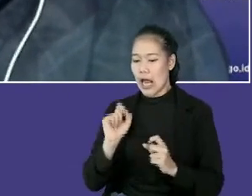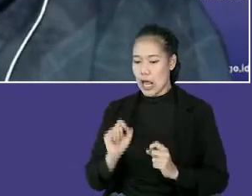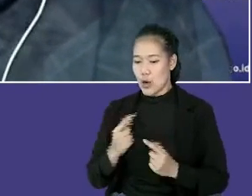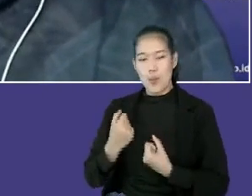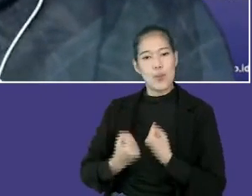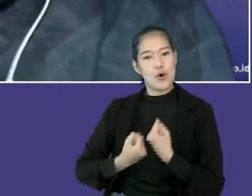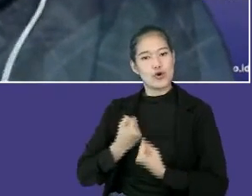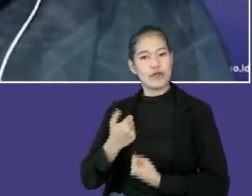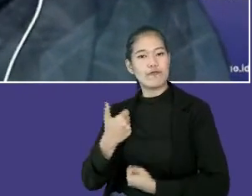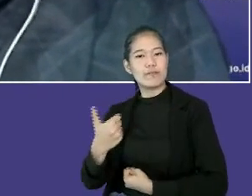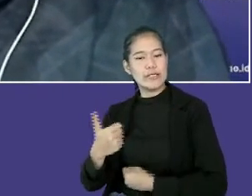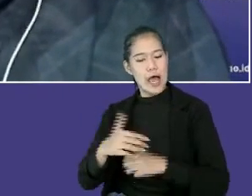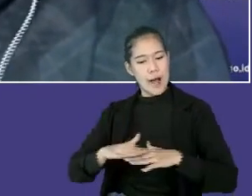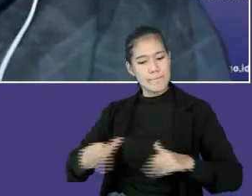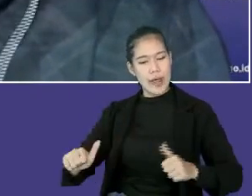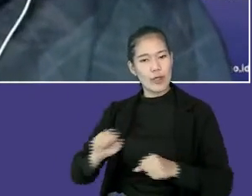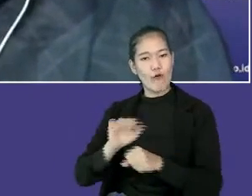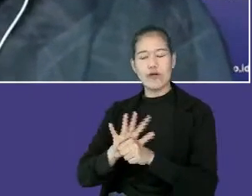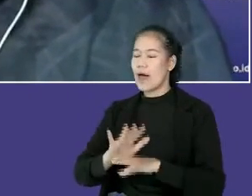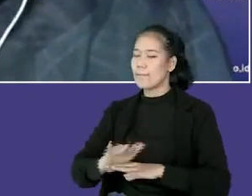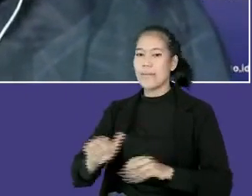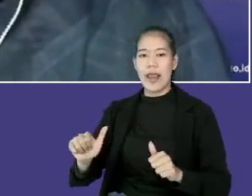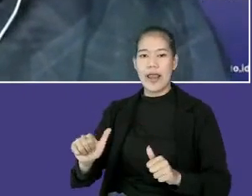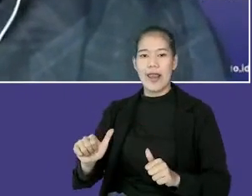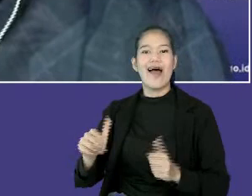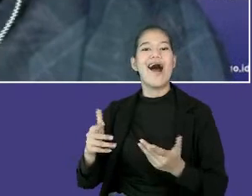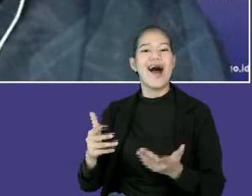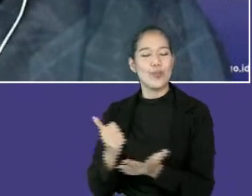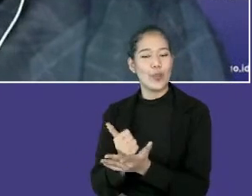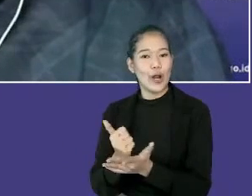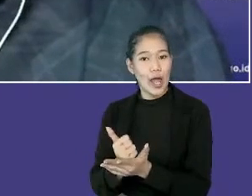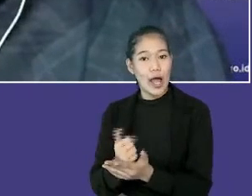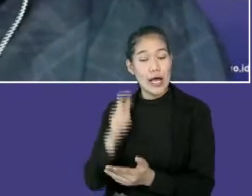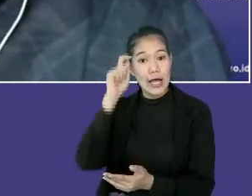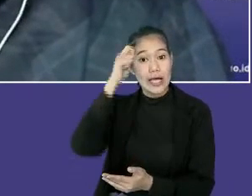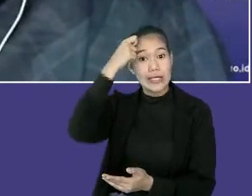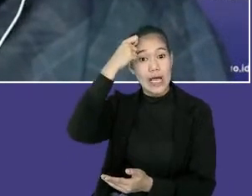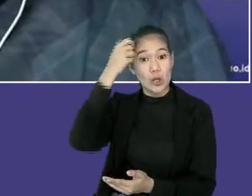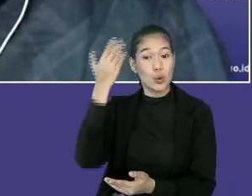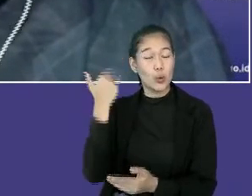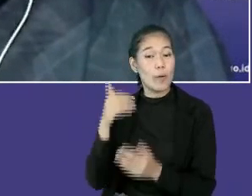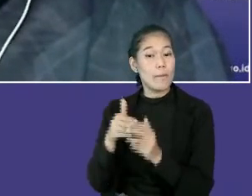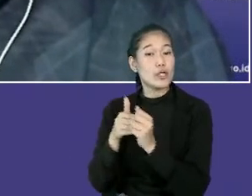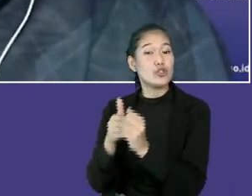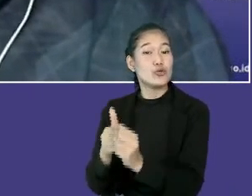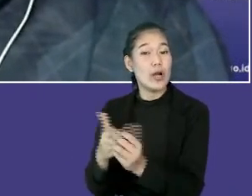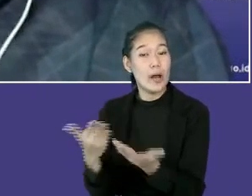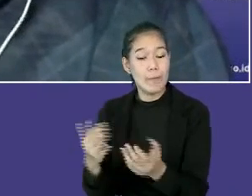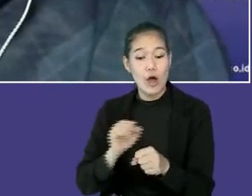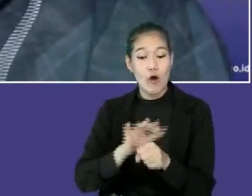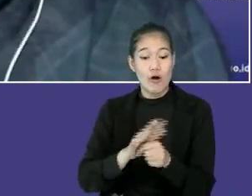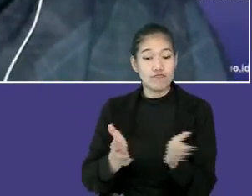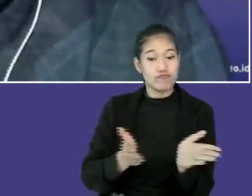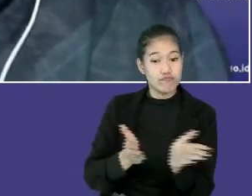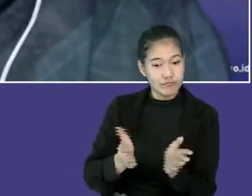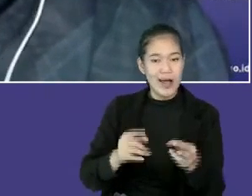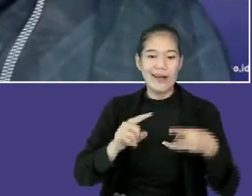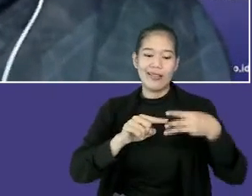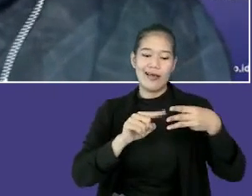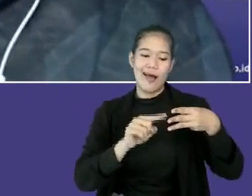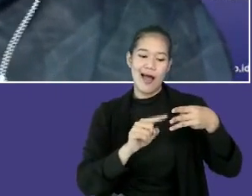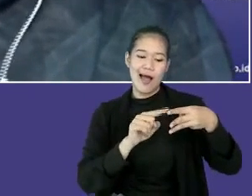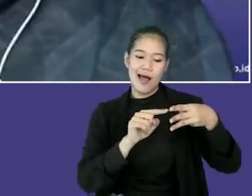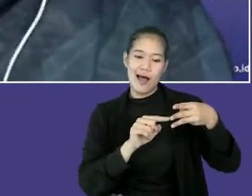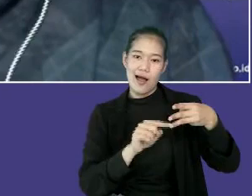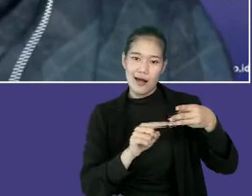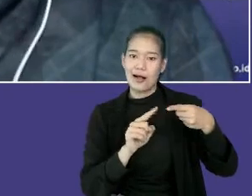produktif dan juga aman coffee 19 sebenarnya kan kalau kita ingat tumpuan kita untuk pengendalian pandemi itu ada tiga hal